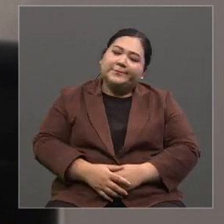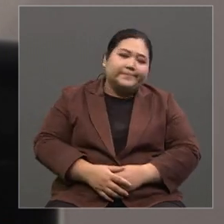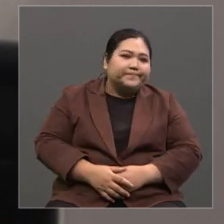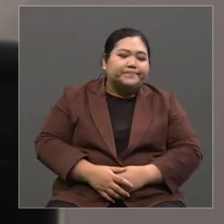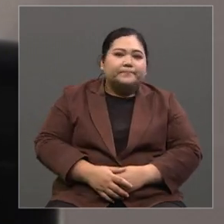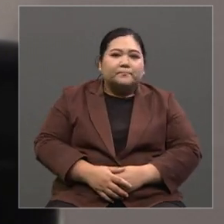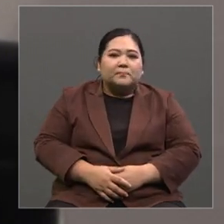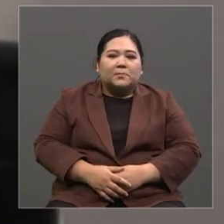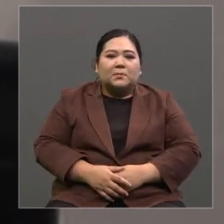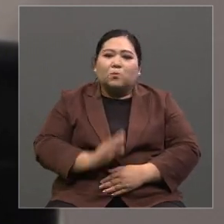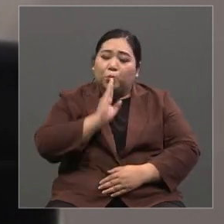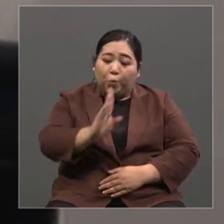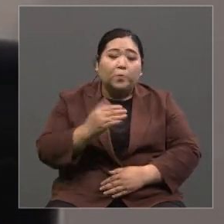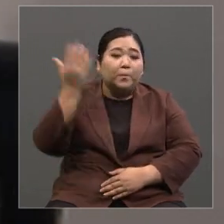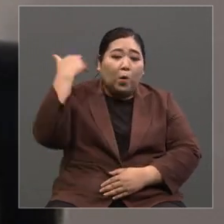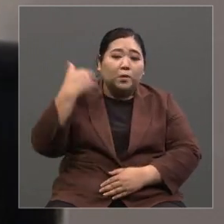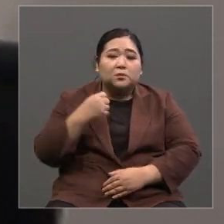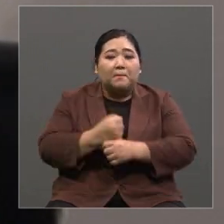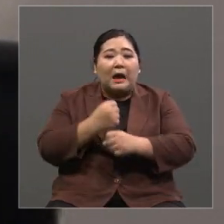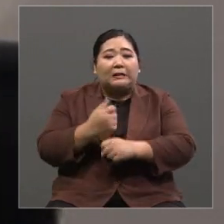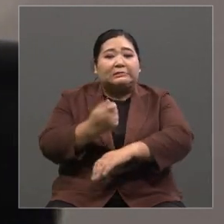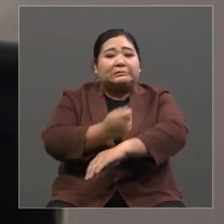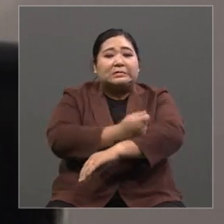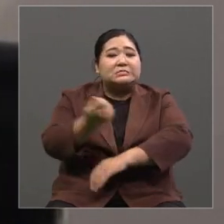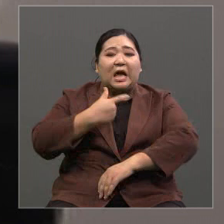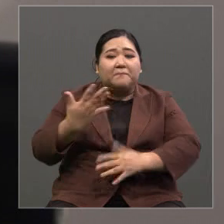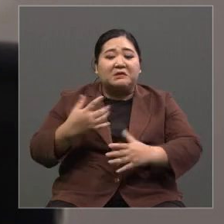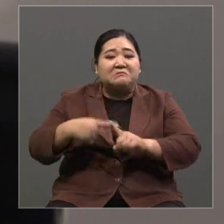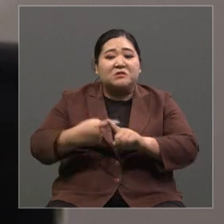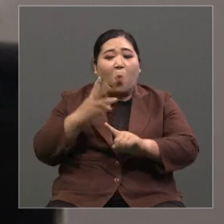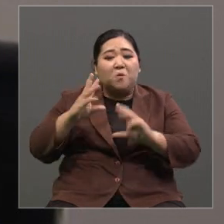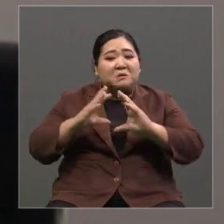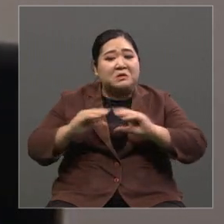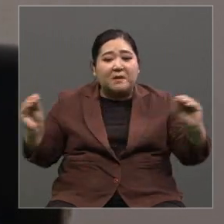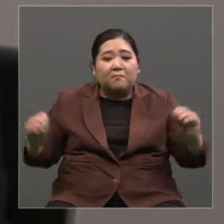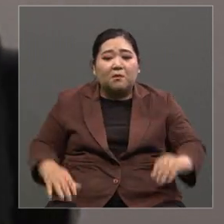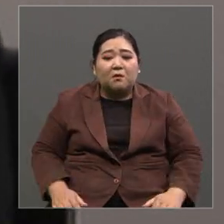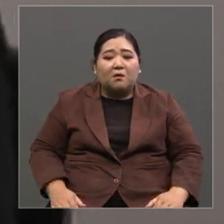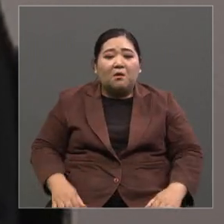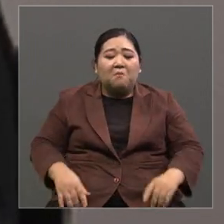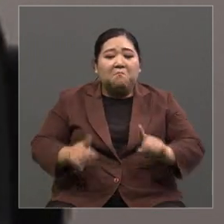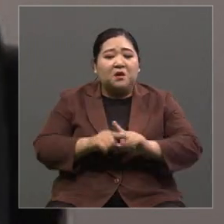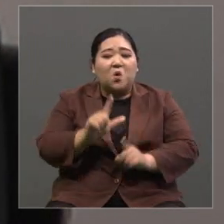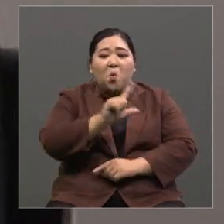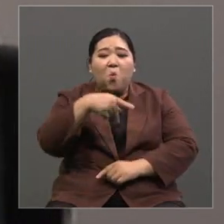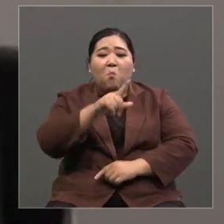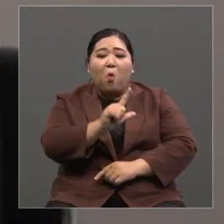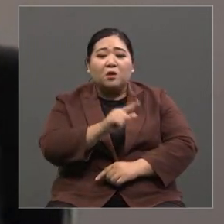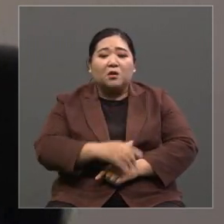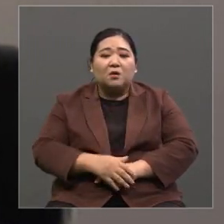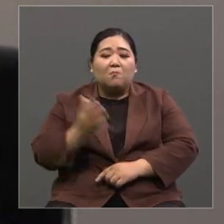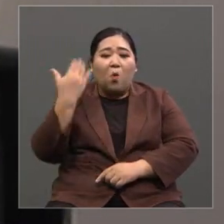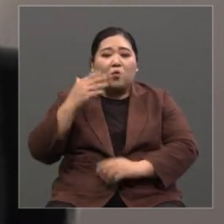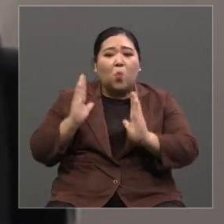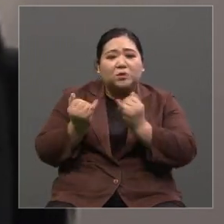พูดง่ายๆก็คือตอนนั้นไม่มีงานจ้างมาประมาณ 6เดือนที่ทำคดีลุงคนเลยมันเหมือนมีหมอกทำมึนนะถ้าใครเคยแก้